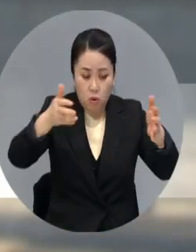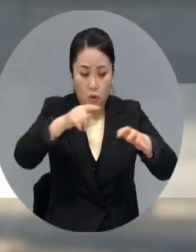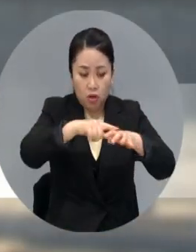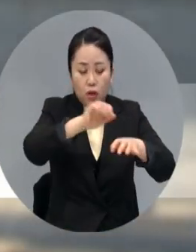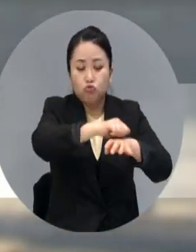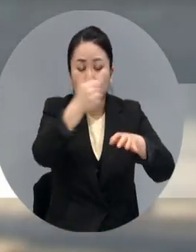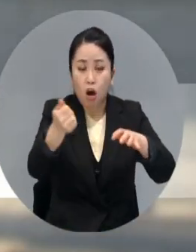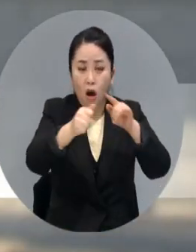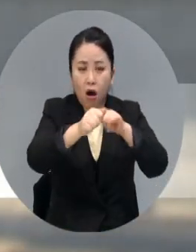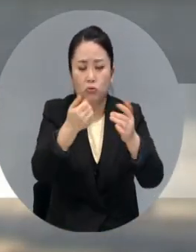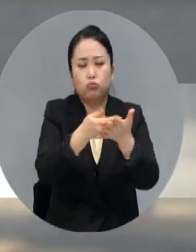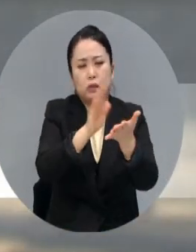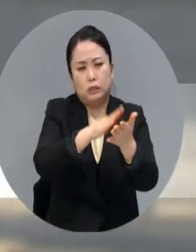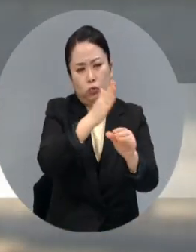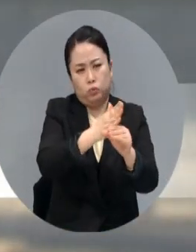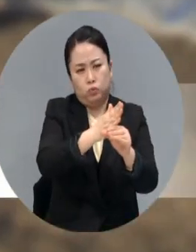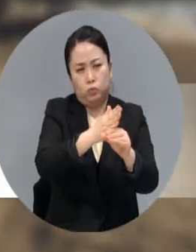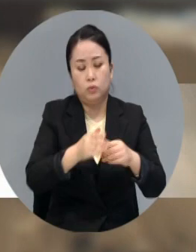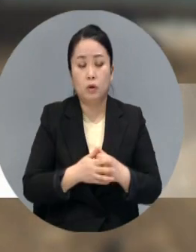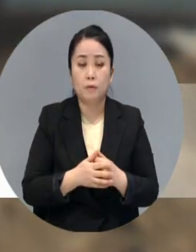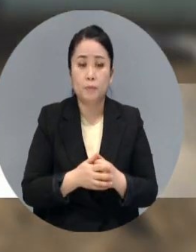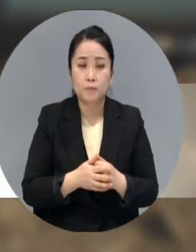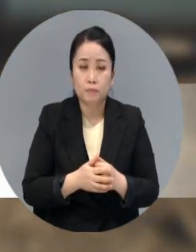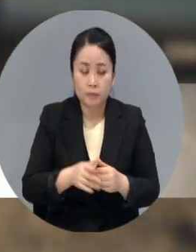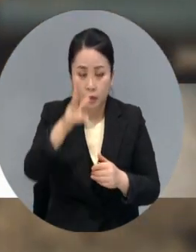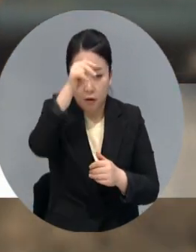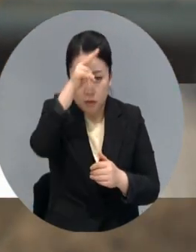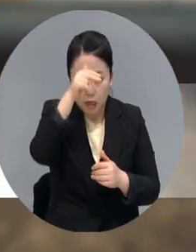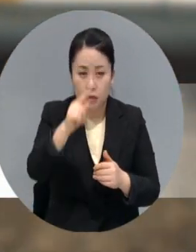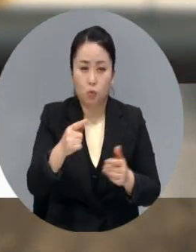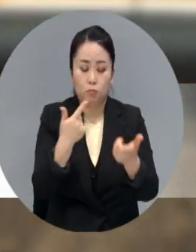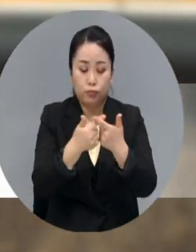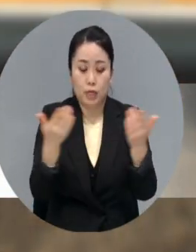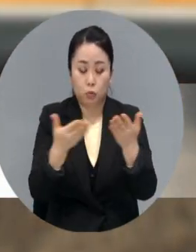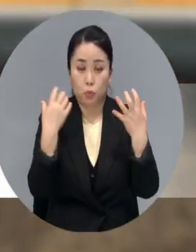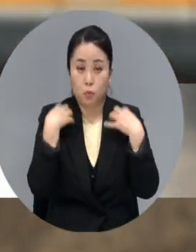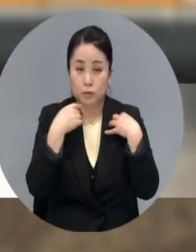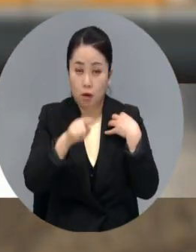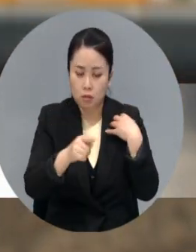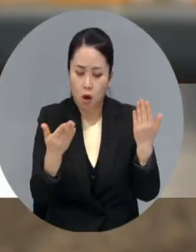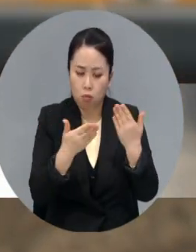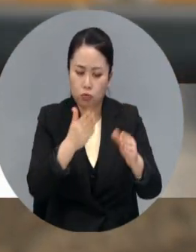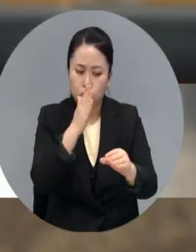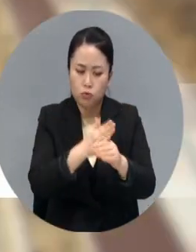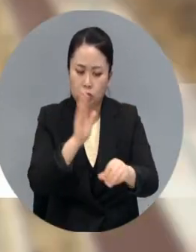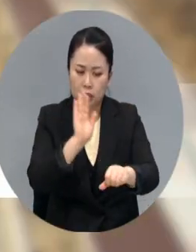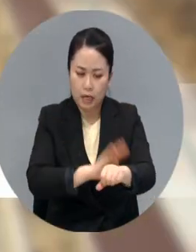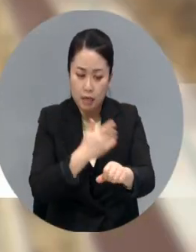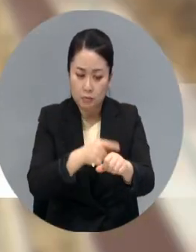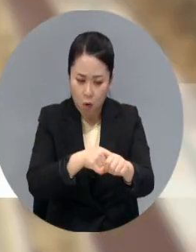작업 중이었던 걸로 전해졌습니다. 경찰과 부산노동청은 업무상